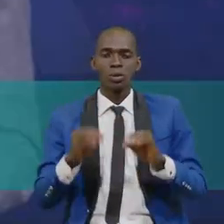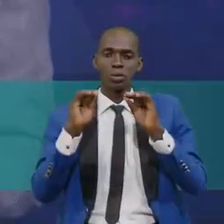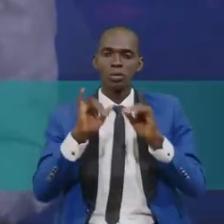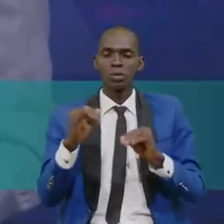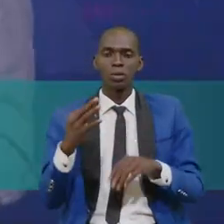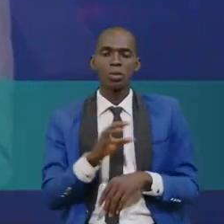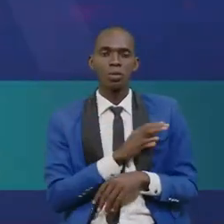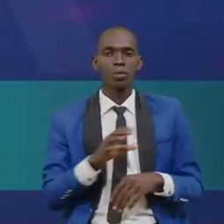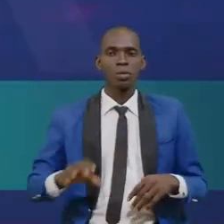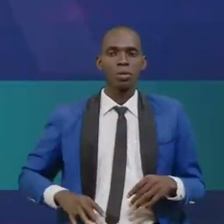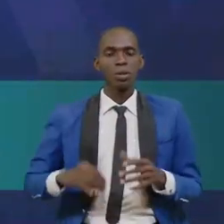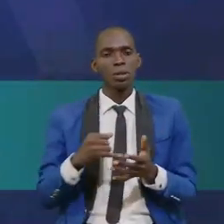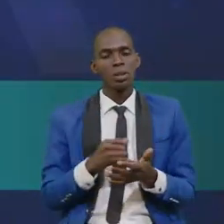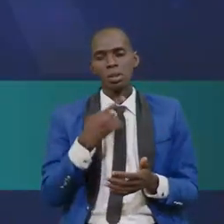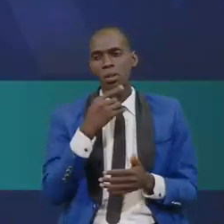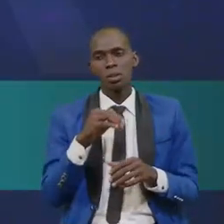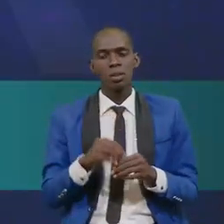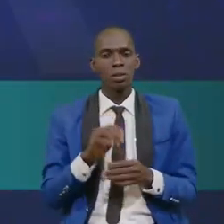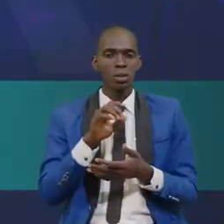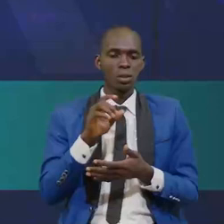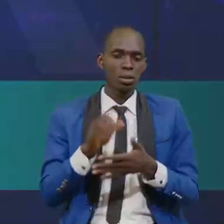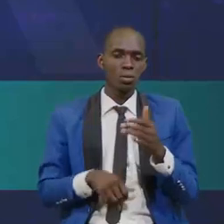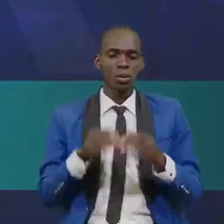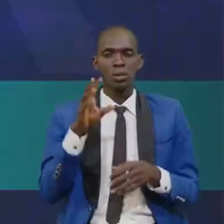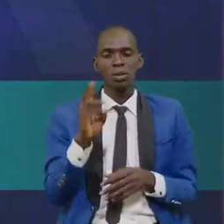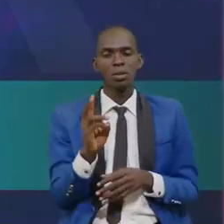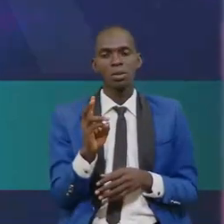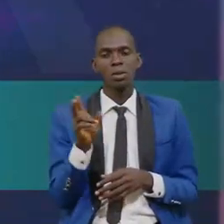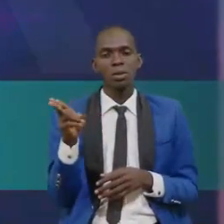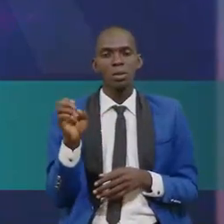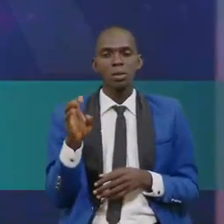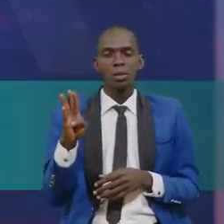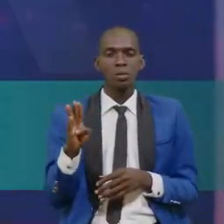Christ. Il dit dans le chapitre 6 d'Hébreux, verset 1.